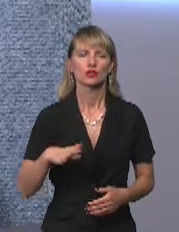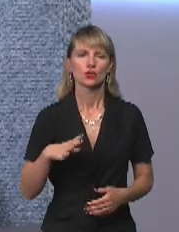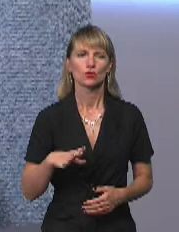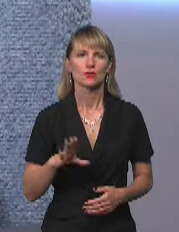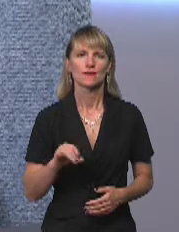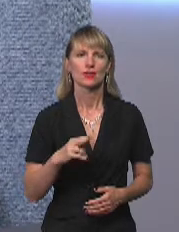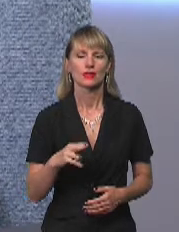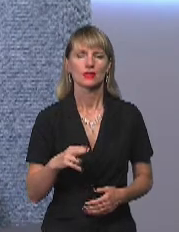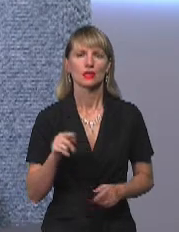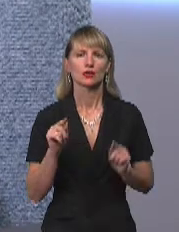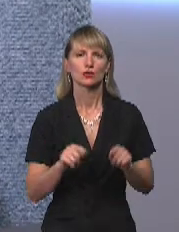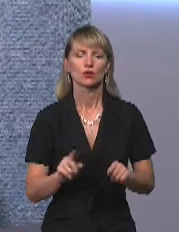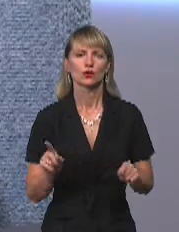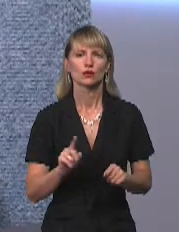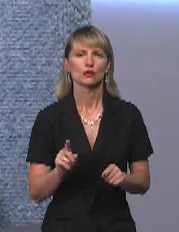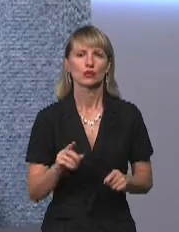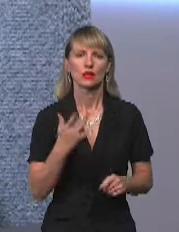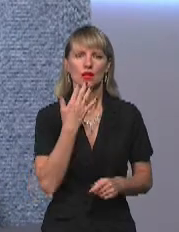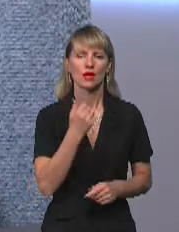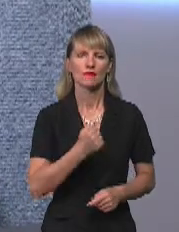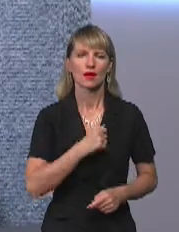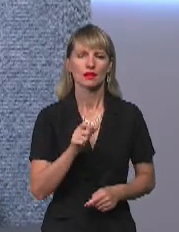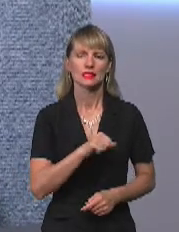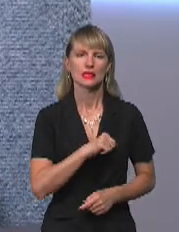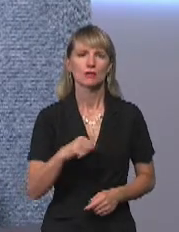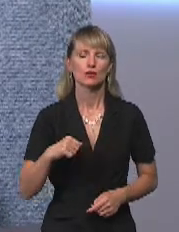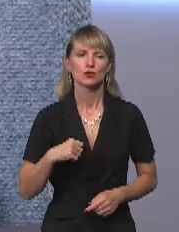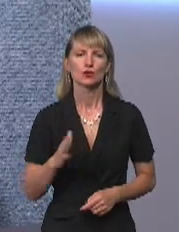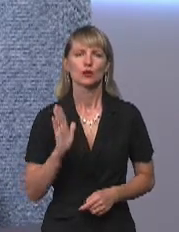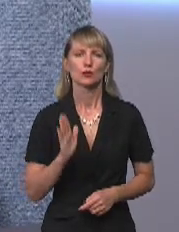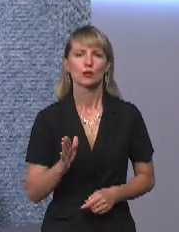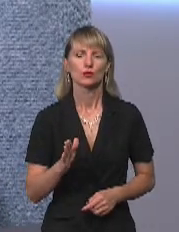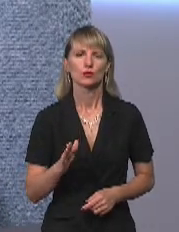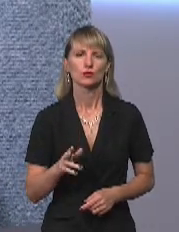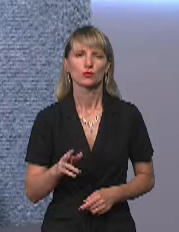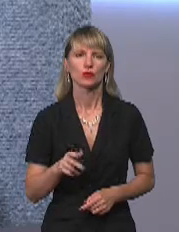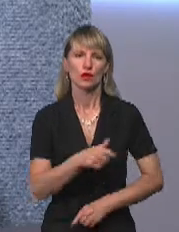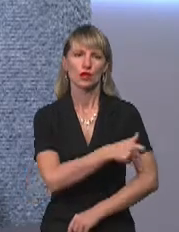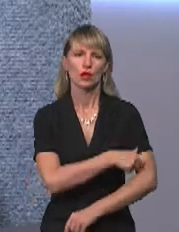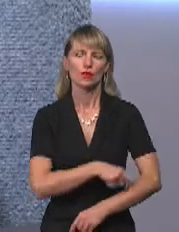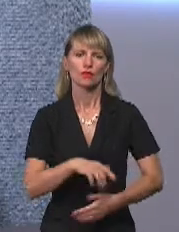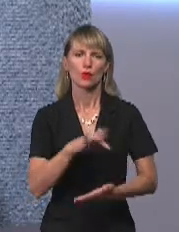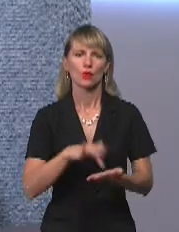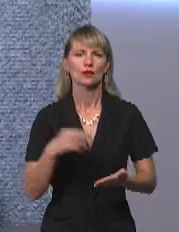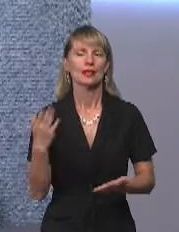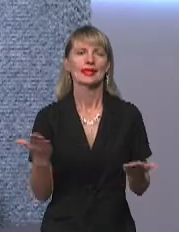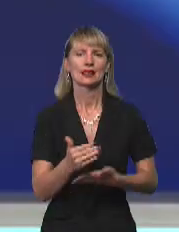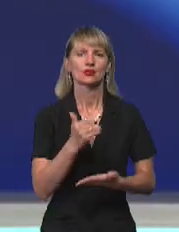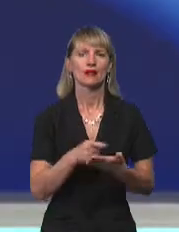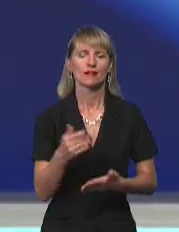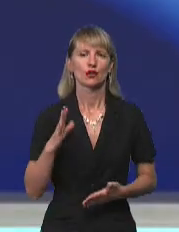від того, що патрулі Національної гвардії самостійно будуть патрулювати місто Запоріжжя? Яких результатів?